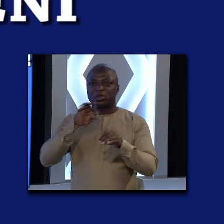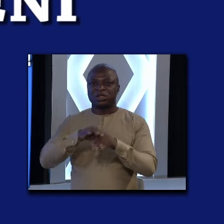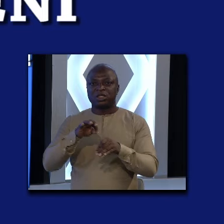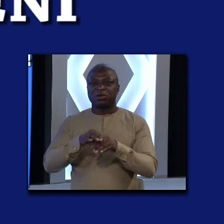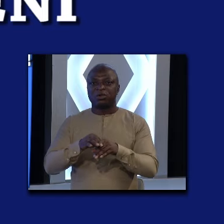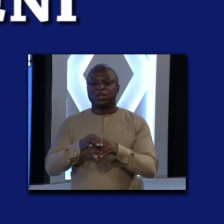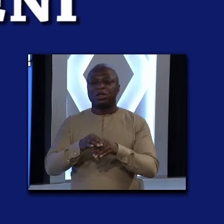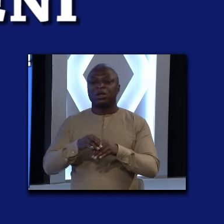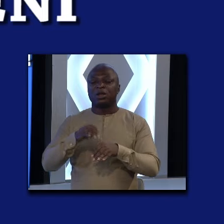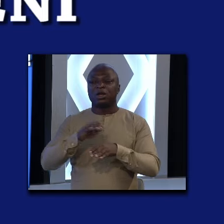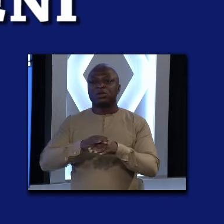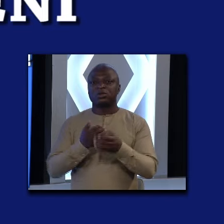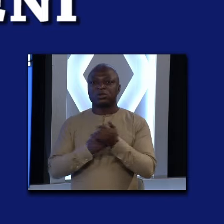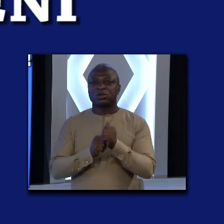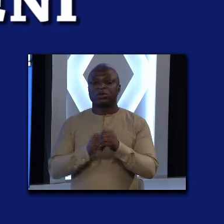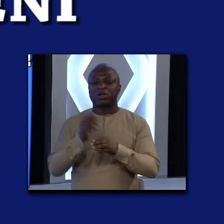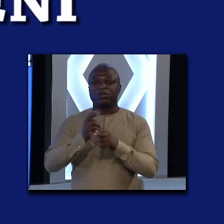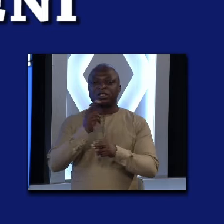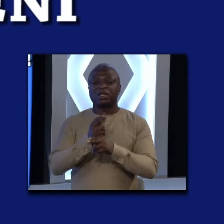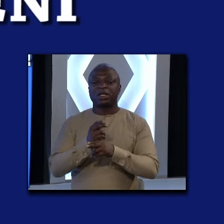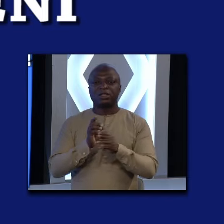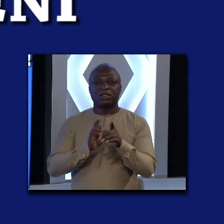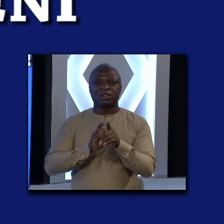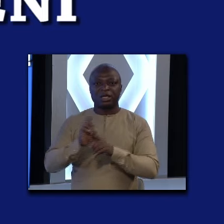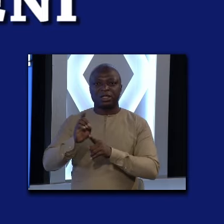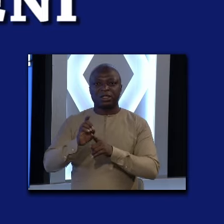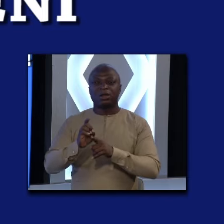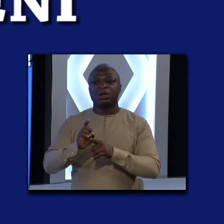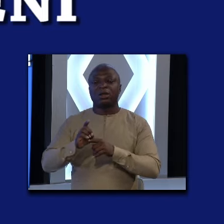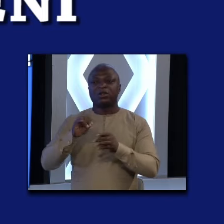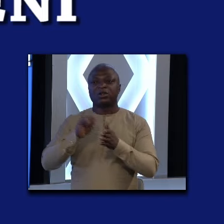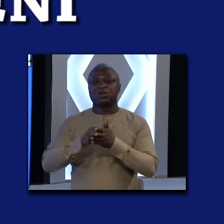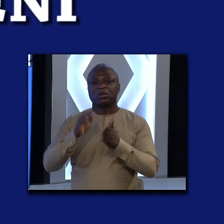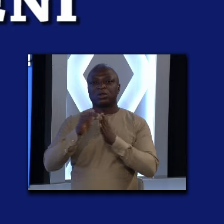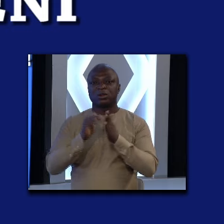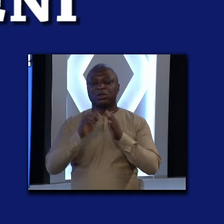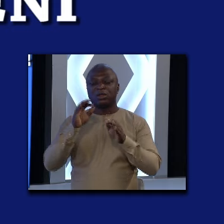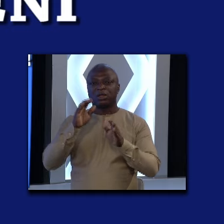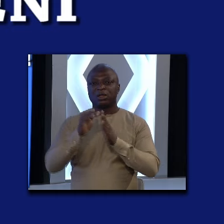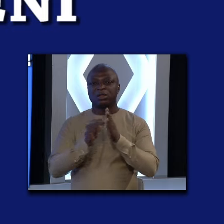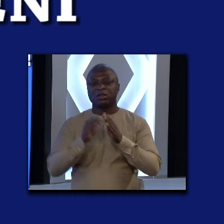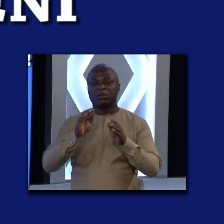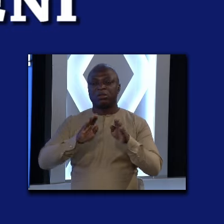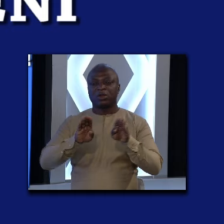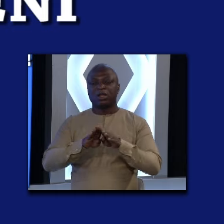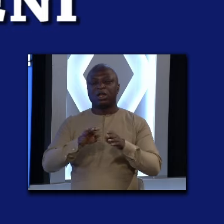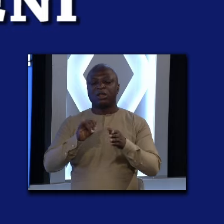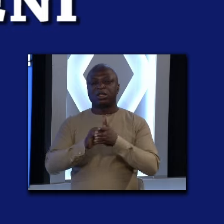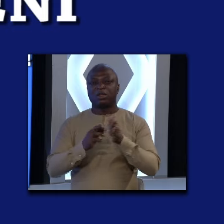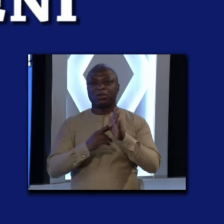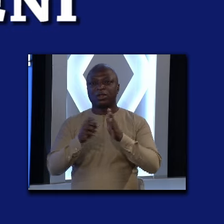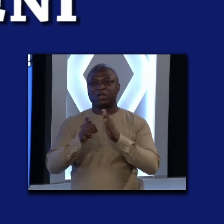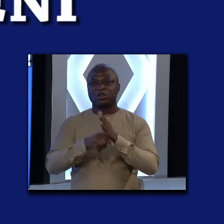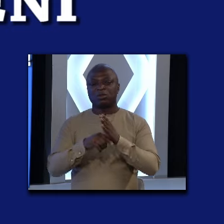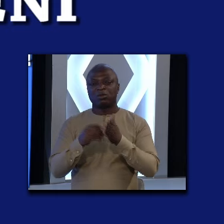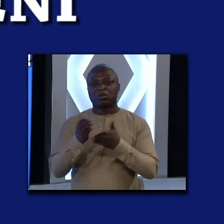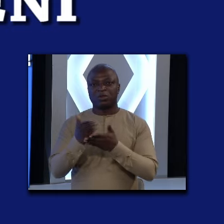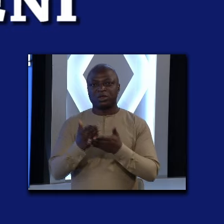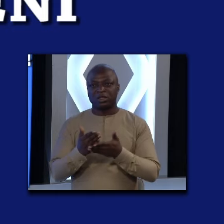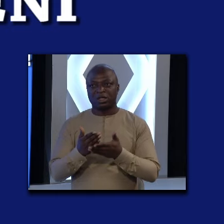au suffrage universel direct, au scrutin de liste bloqué, à la représentation